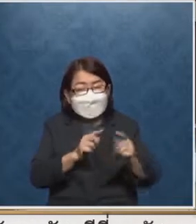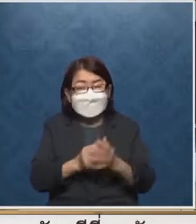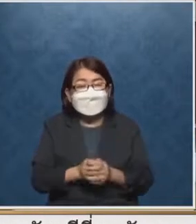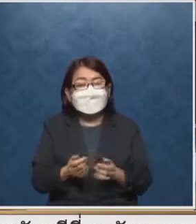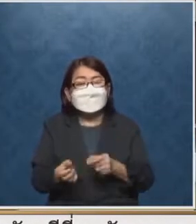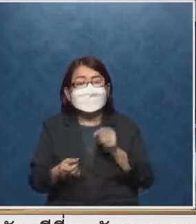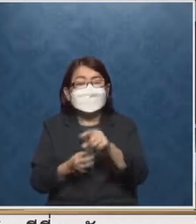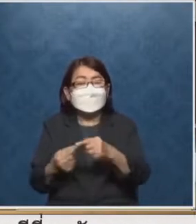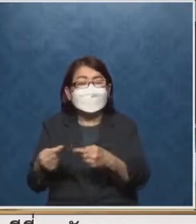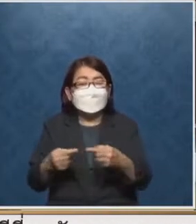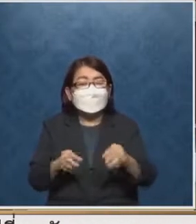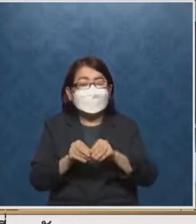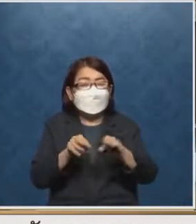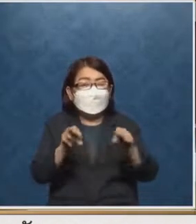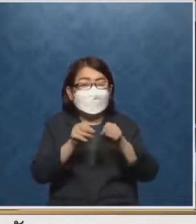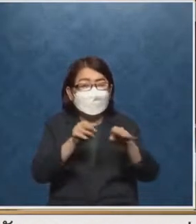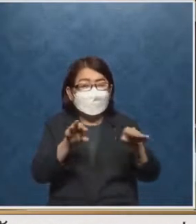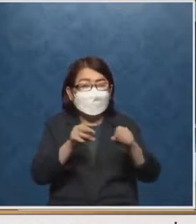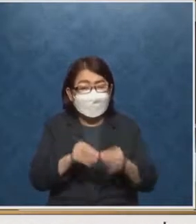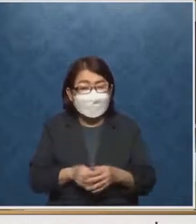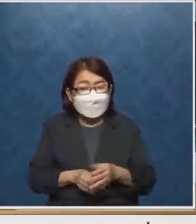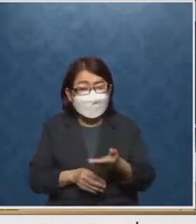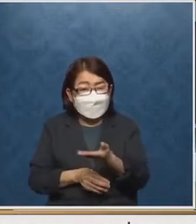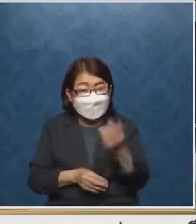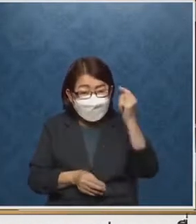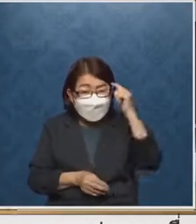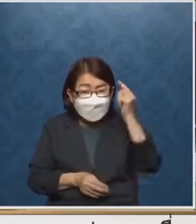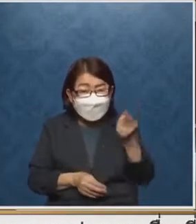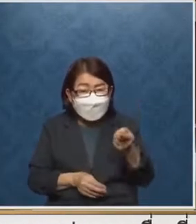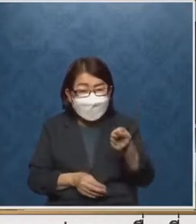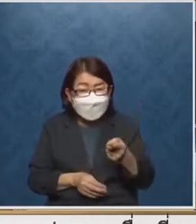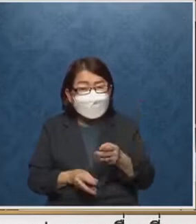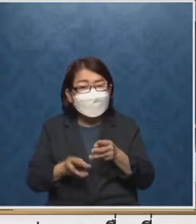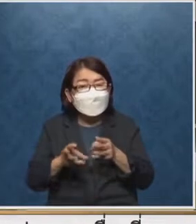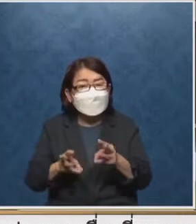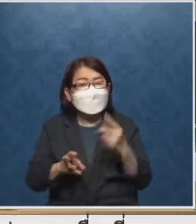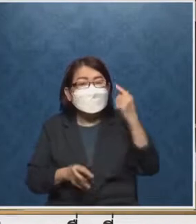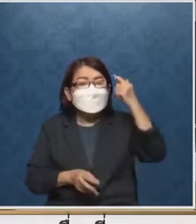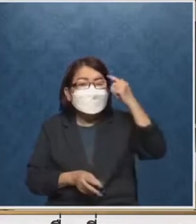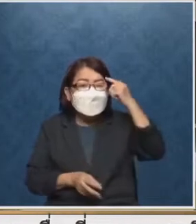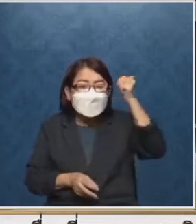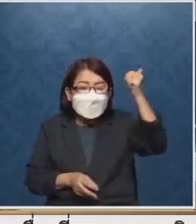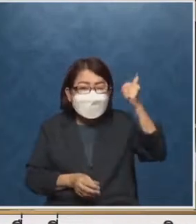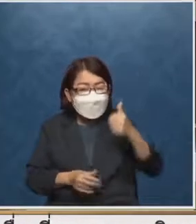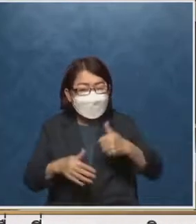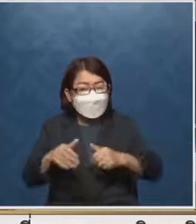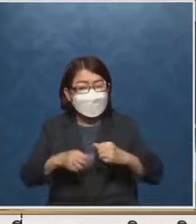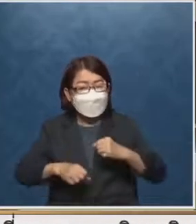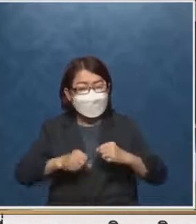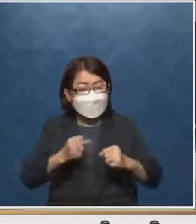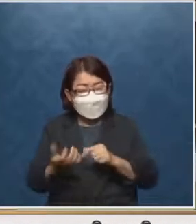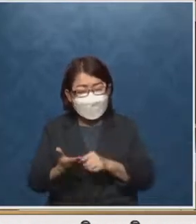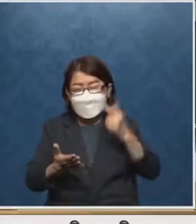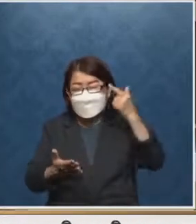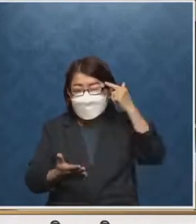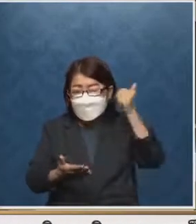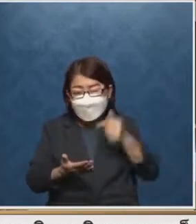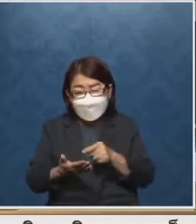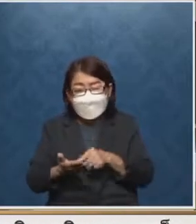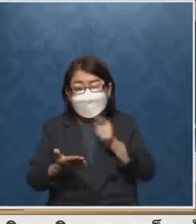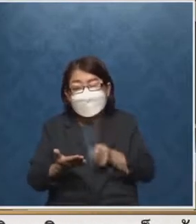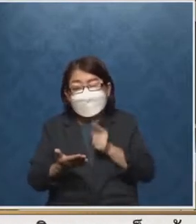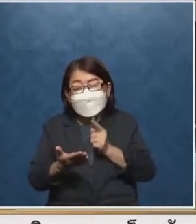พวกสื่อเข้าไปเนี่ยถามว่าท่านจะรู้ไหมฮะเพราะวันนี้วิธีการรับรู้ของคนรุ่นใหม่เนี่ยมันไม่ใช่แบบเดิมน